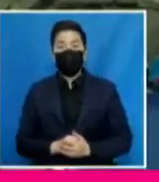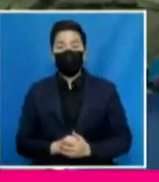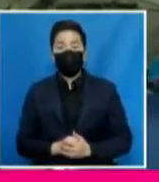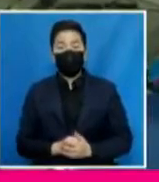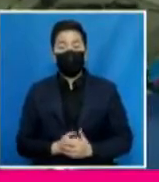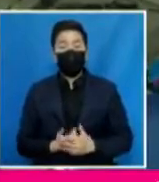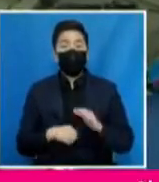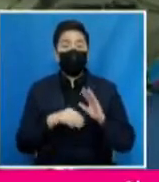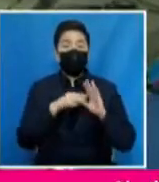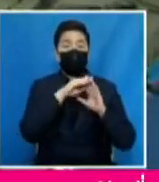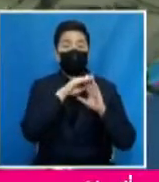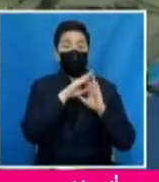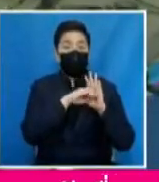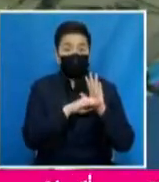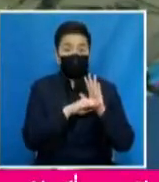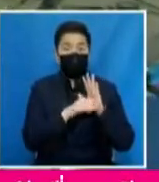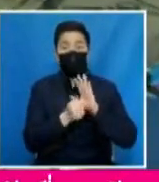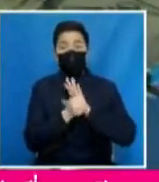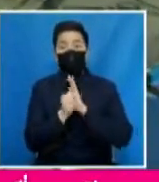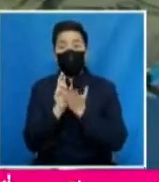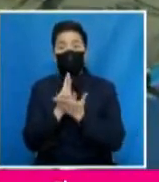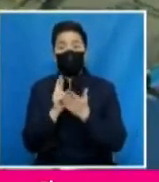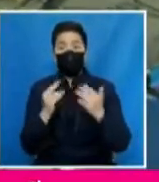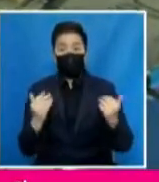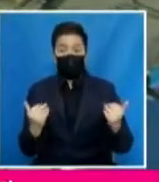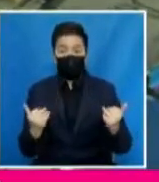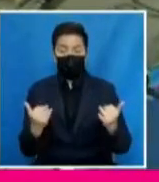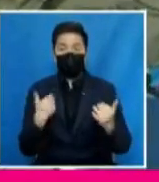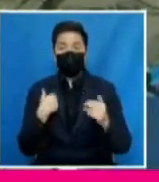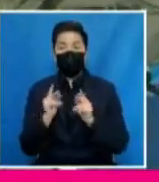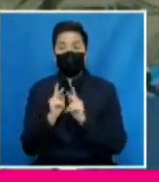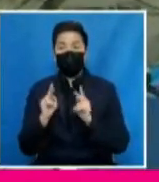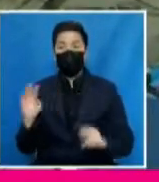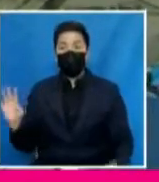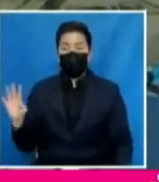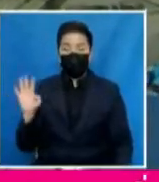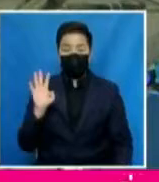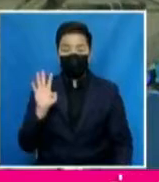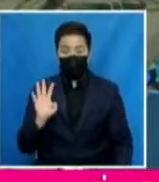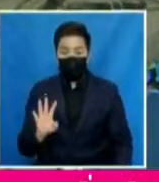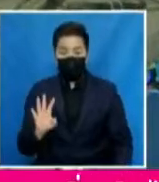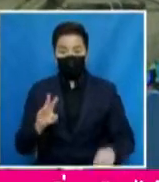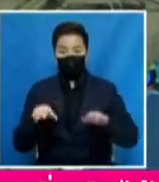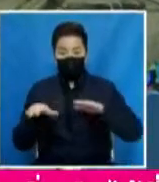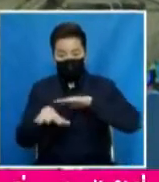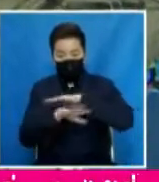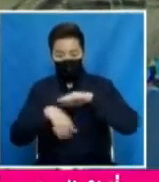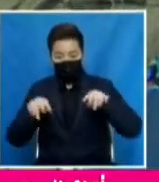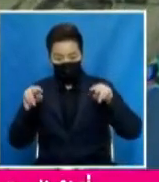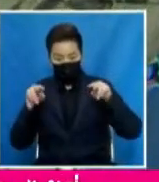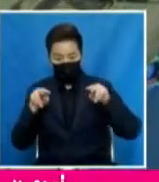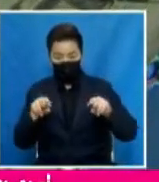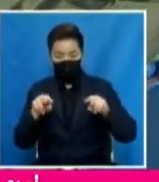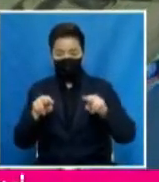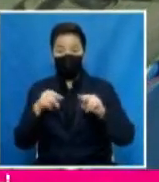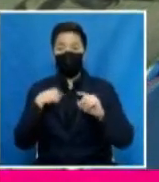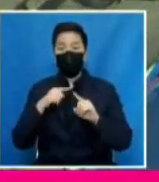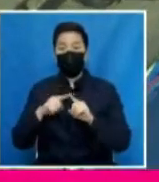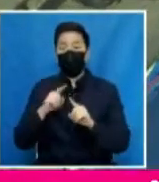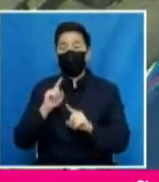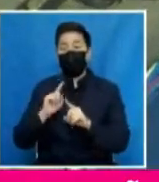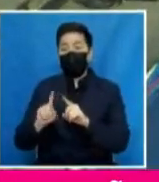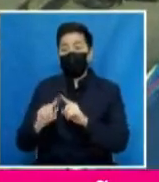น์ ทุกขั้นตอนของกระบวนการออกรางวัลจะมีคณะกรรมการทั้ง4ท่านร่วมเป็นสักขีพยานในการออกรางวัล